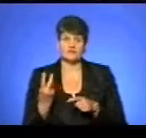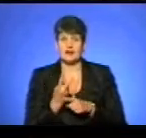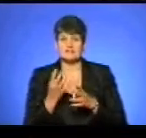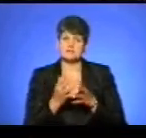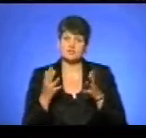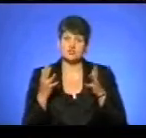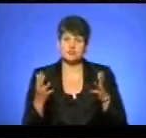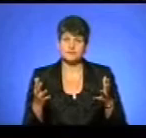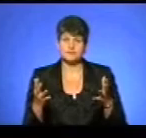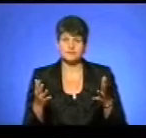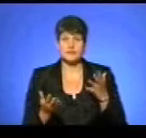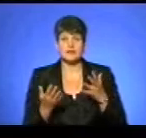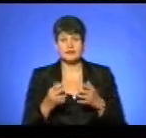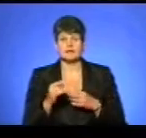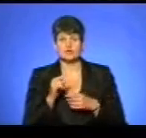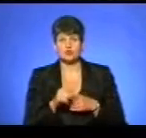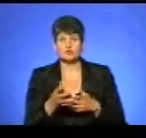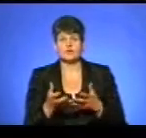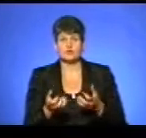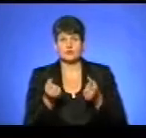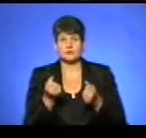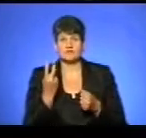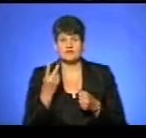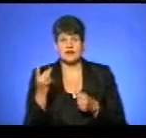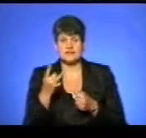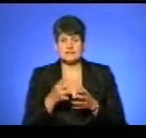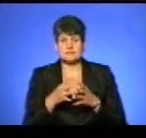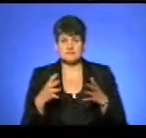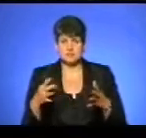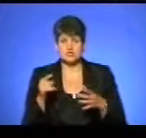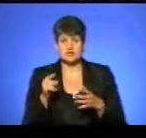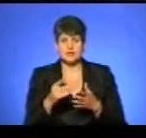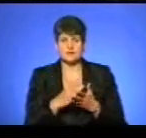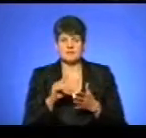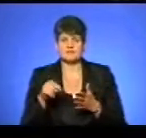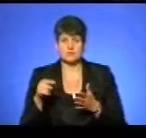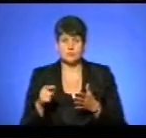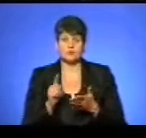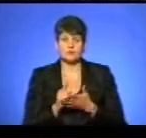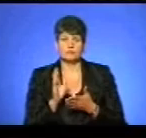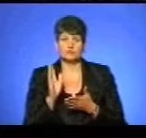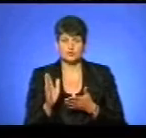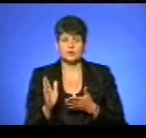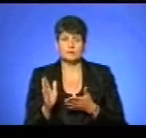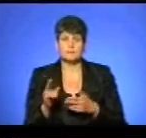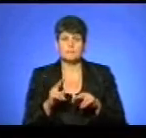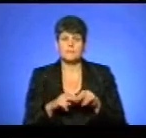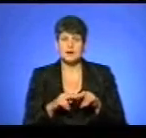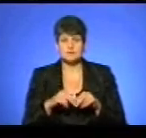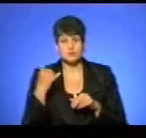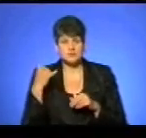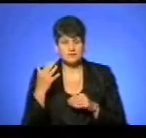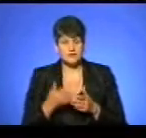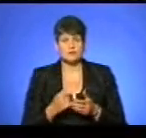більше. Але для того, щоб ви отримали в два рази більше, то там ставляться вимоги. Повинно бути, відповідно, паспорт на